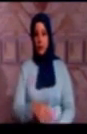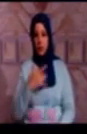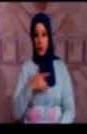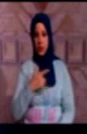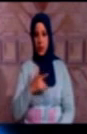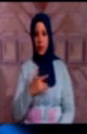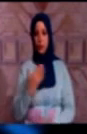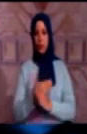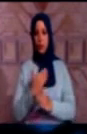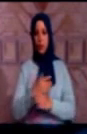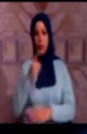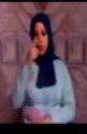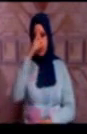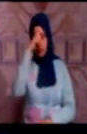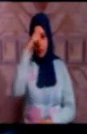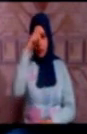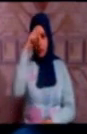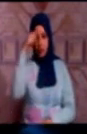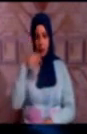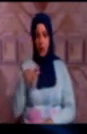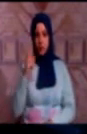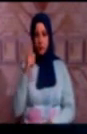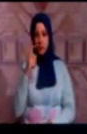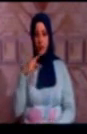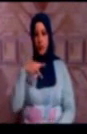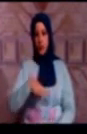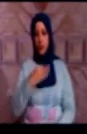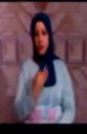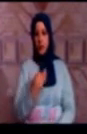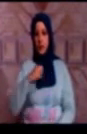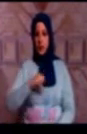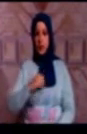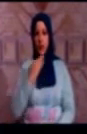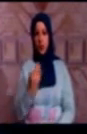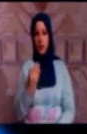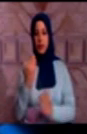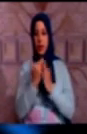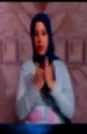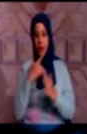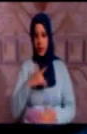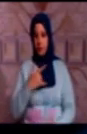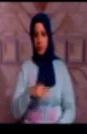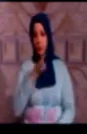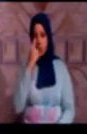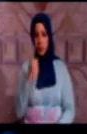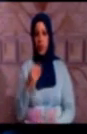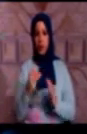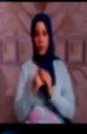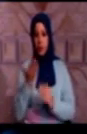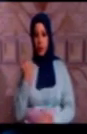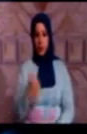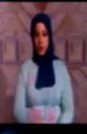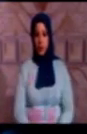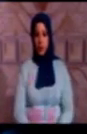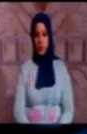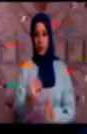ارتفاع نسب الرطوبه ممكن توصل ل 38 39 وطبعا احساسنا دي هيكون اقل من الايام الماضيه بشكل كبير وجود نشاط نسبه